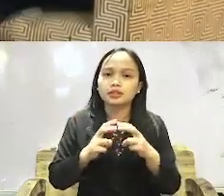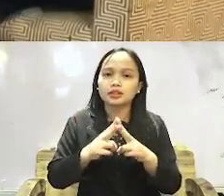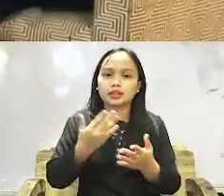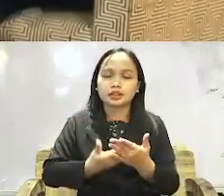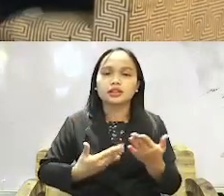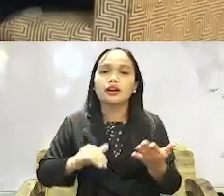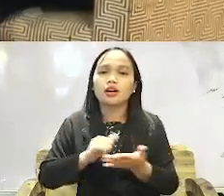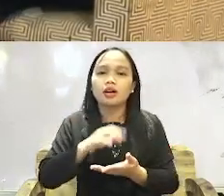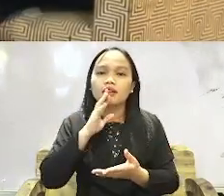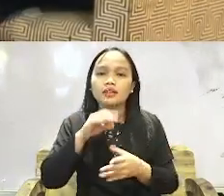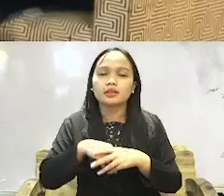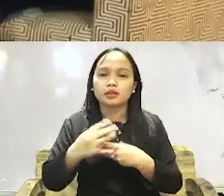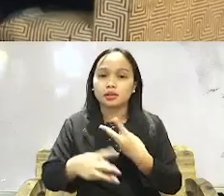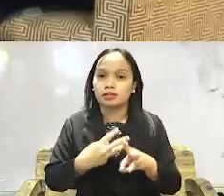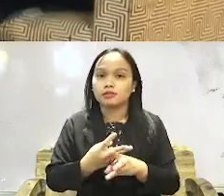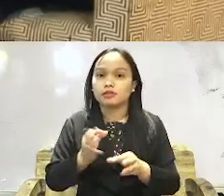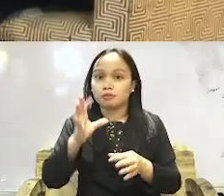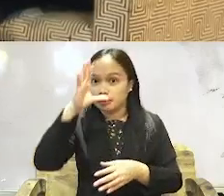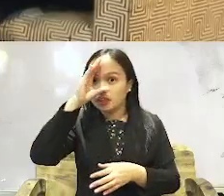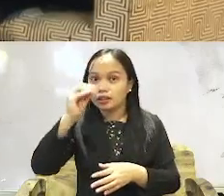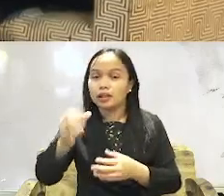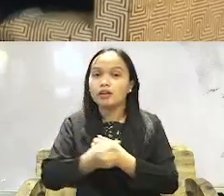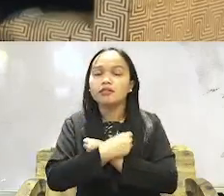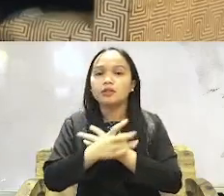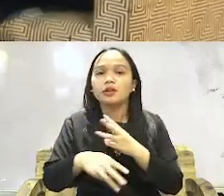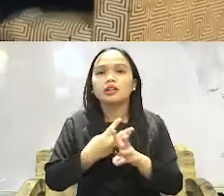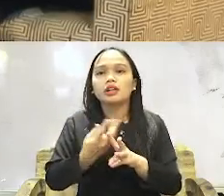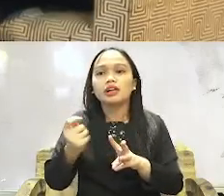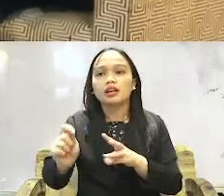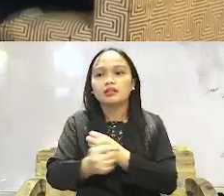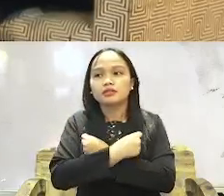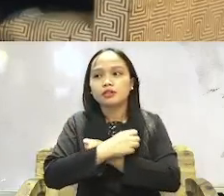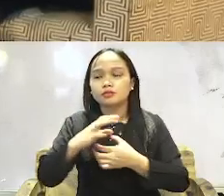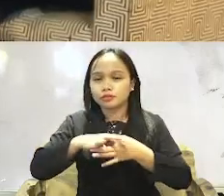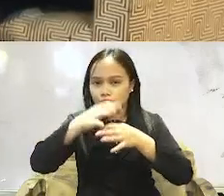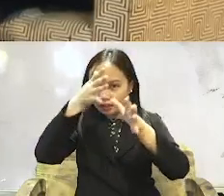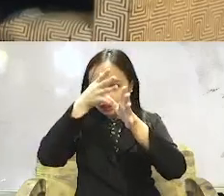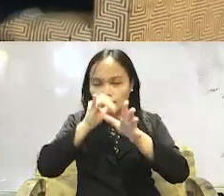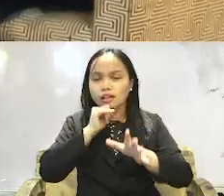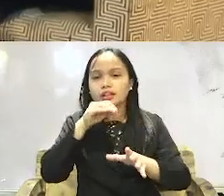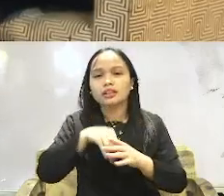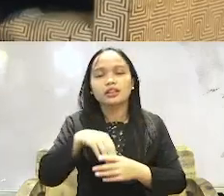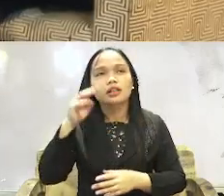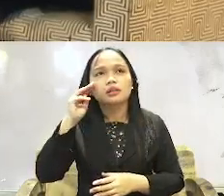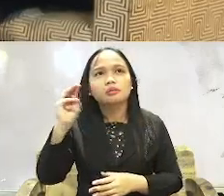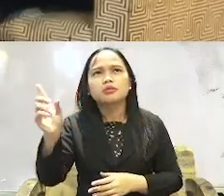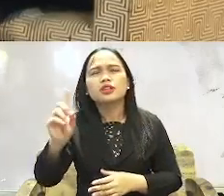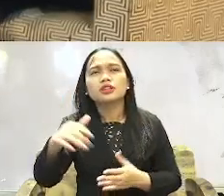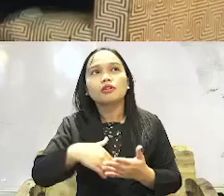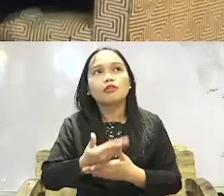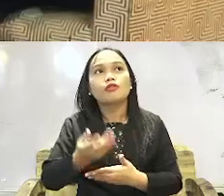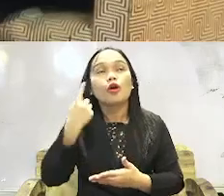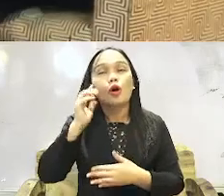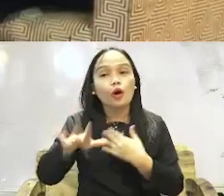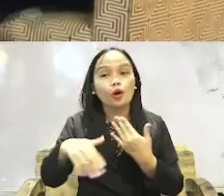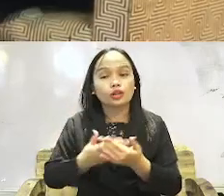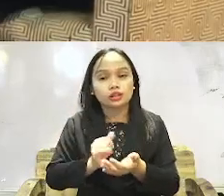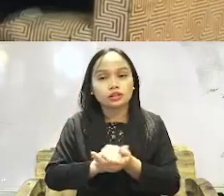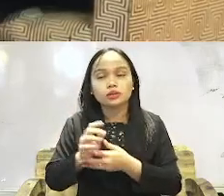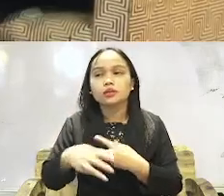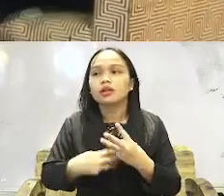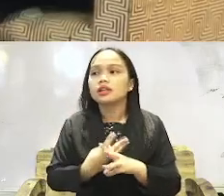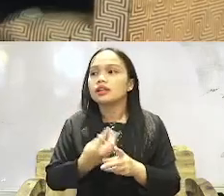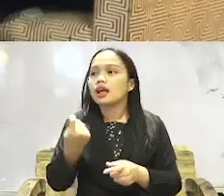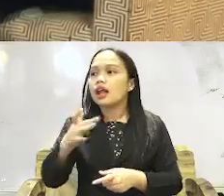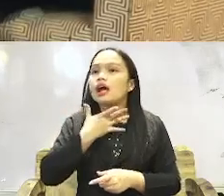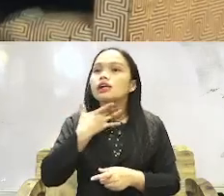world. For if a man love the world, the love of the Father is not in him. Verse 16. For all that is in the world, the lust of the